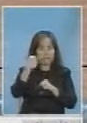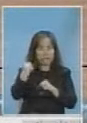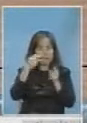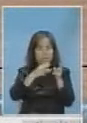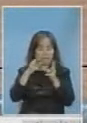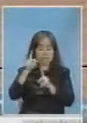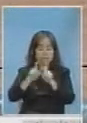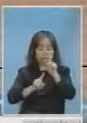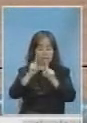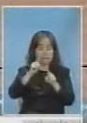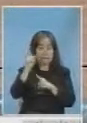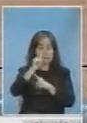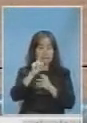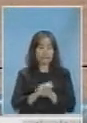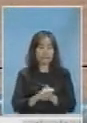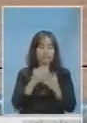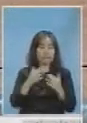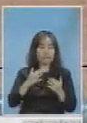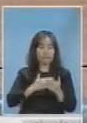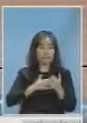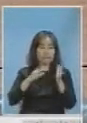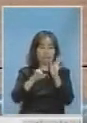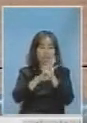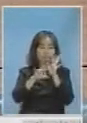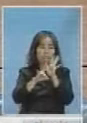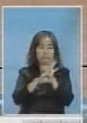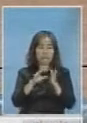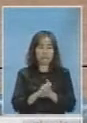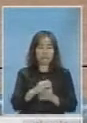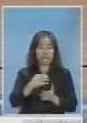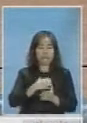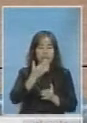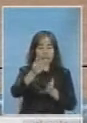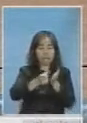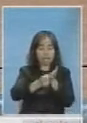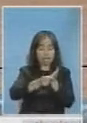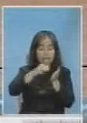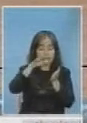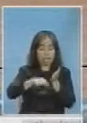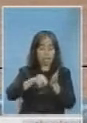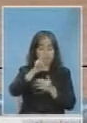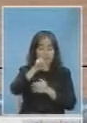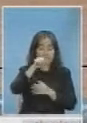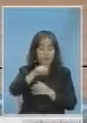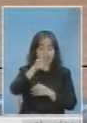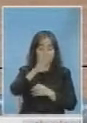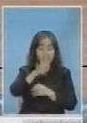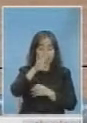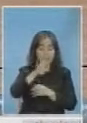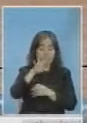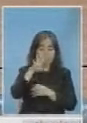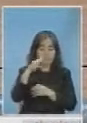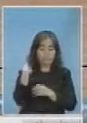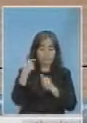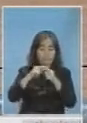องนี้อย่างไรสุดท้ายครับท่านประธานที่ผมจำเป็นต้องปรับลดงบประมาณ 2.4 ล้านล้าน ล